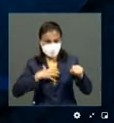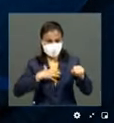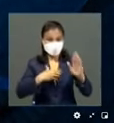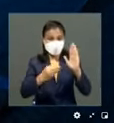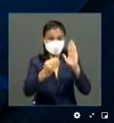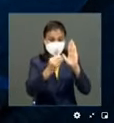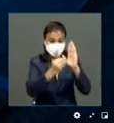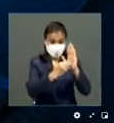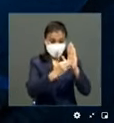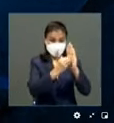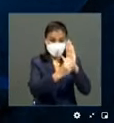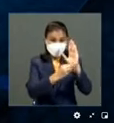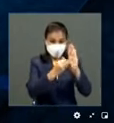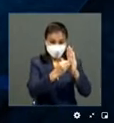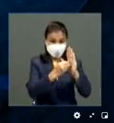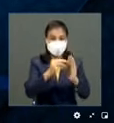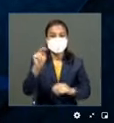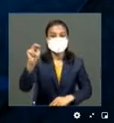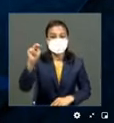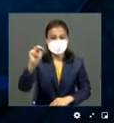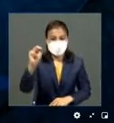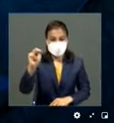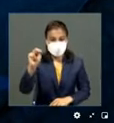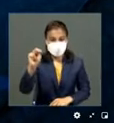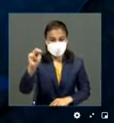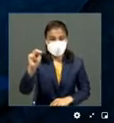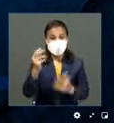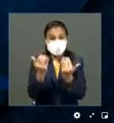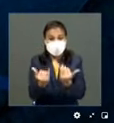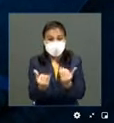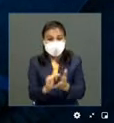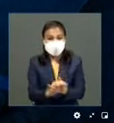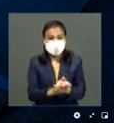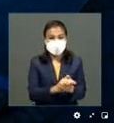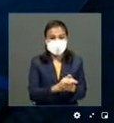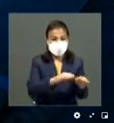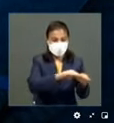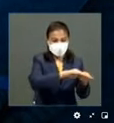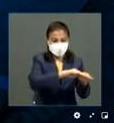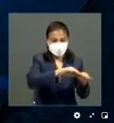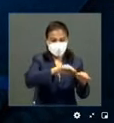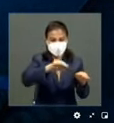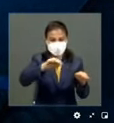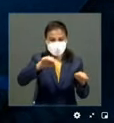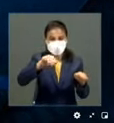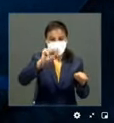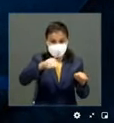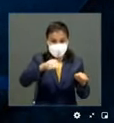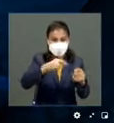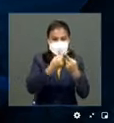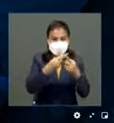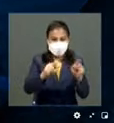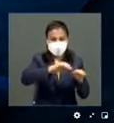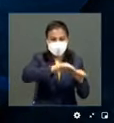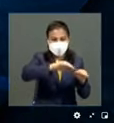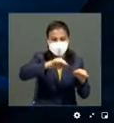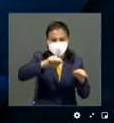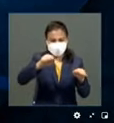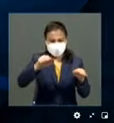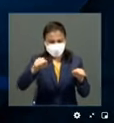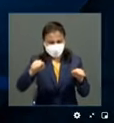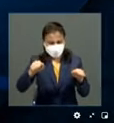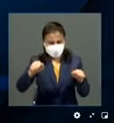แสดงให้เห็นเป็นสีน้ำเงินค่ะวันนี้ถึงแม้ว่าเส้นกราฟจะยังคงสูงแต่ยังเป็นไปในทิศทางที่ลงมาเรื่อย